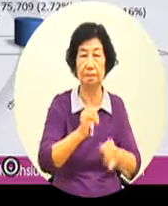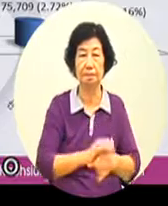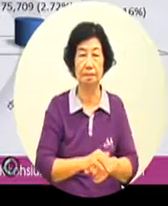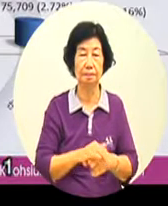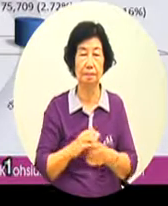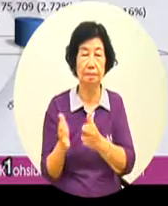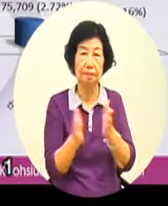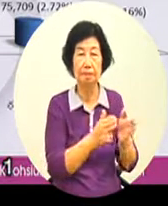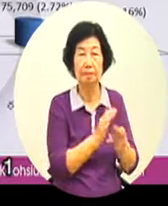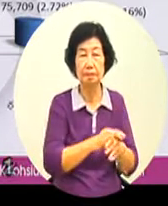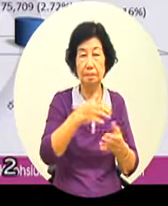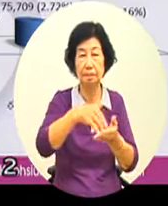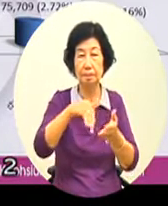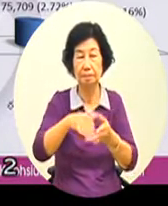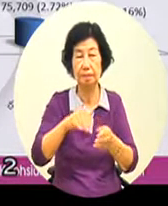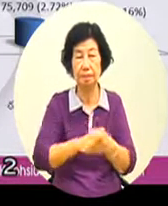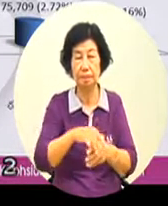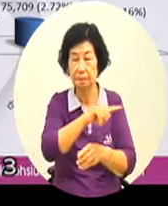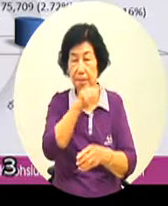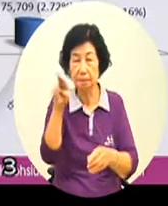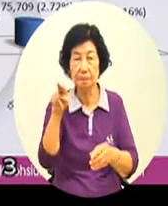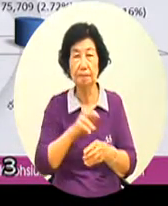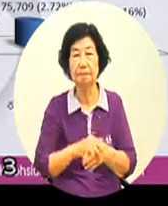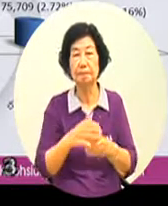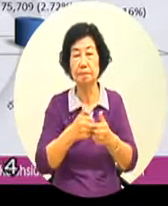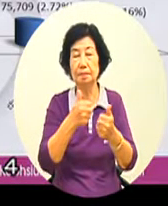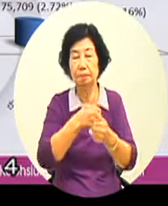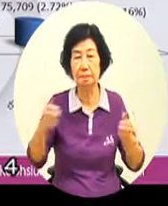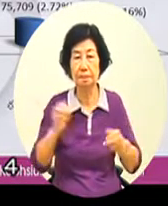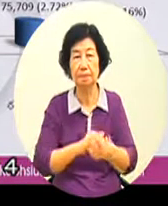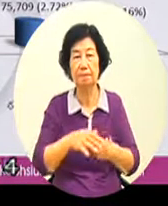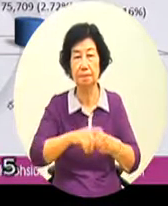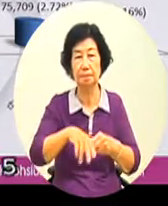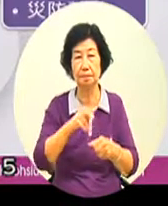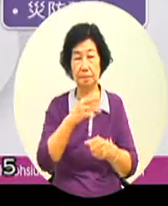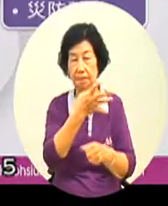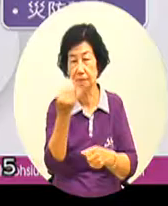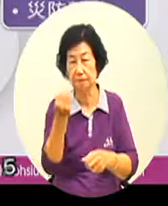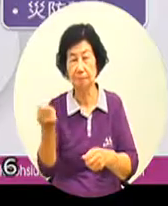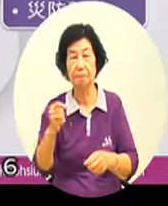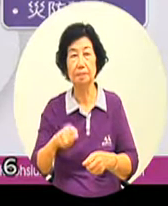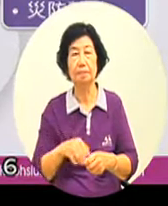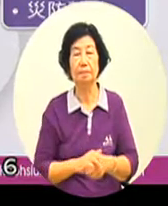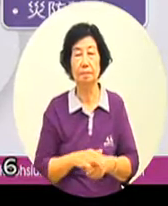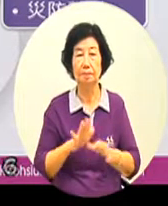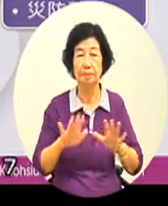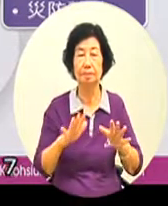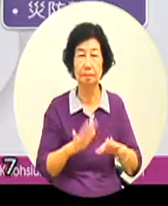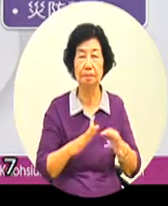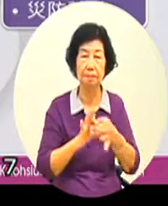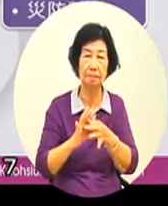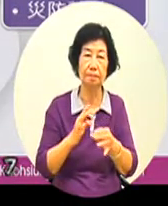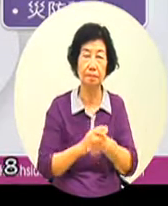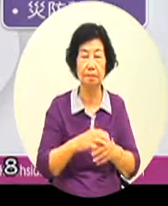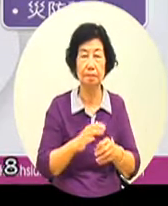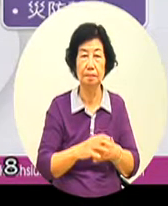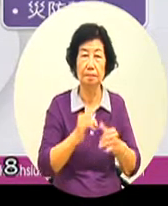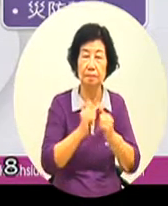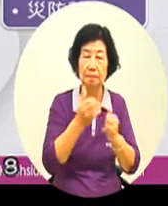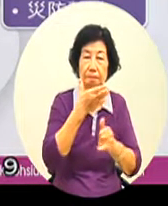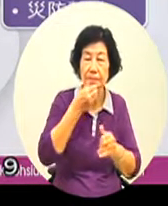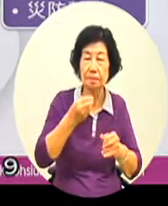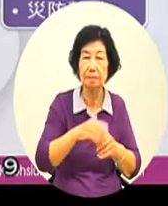计数字，请各位议员可以参看我们的书面资料。我们目前相关的一个福利重点工作，主要是针